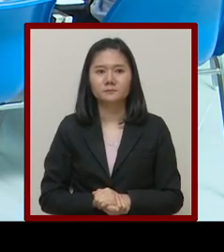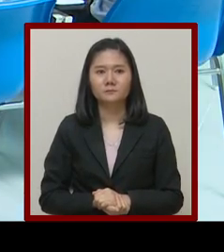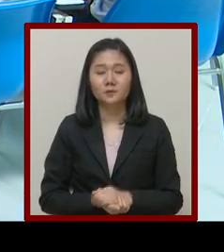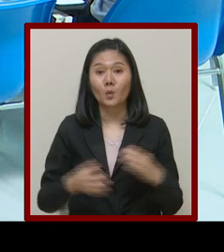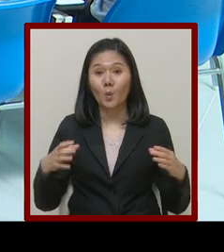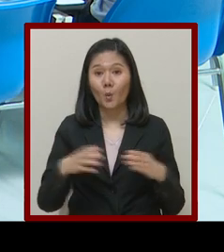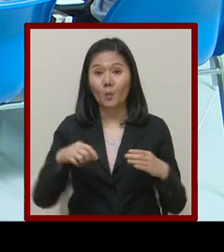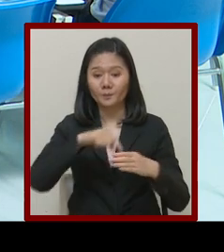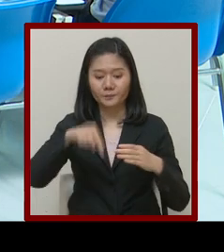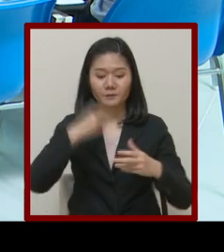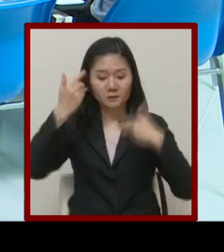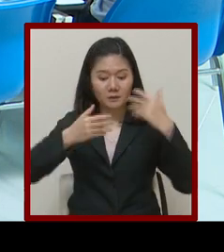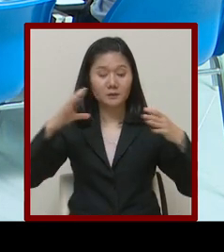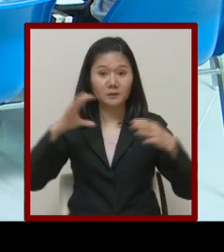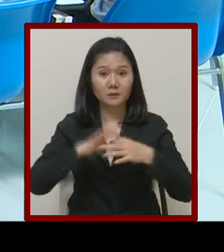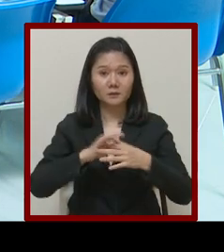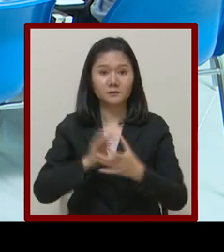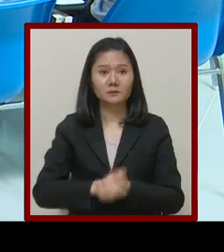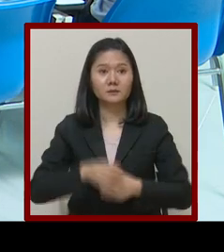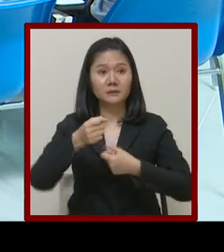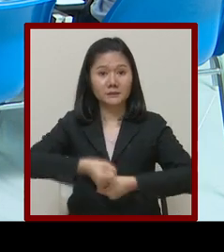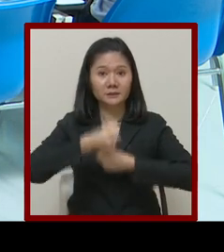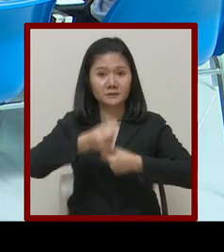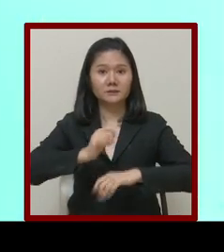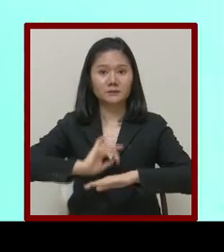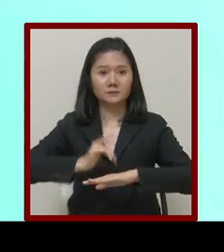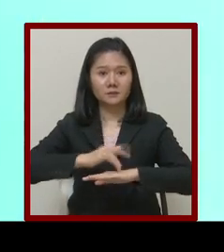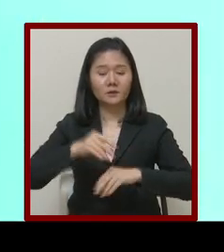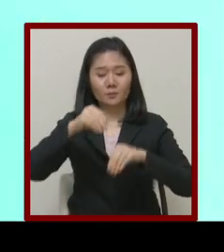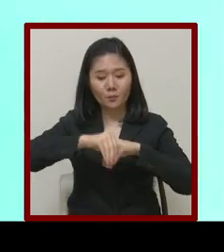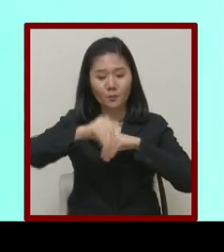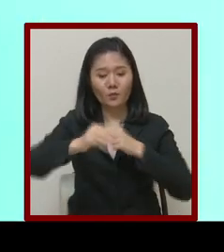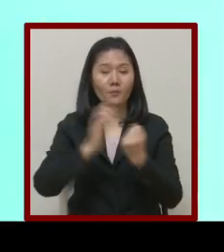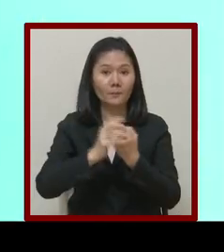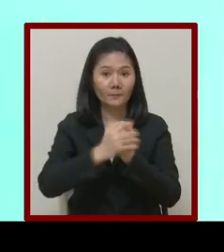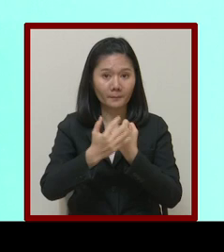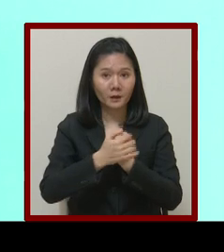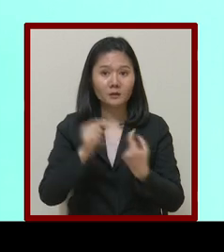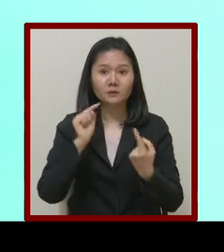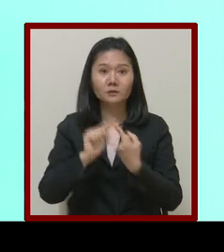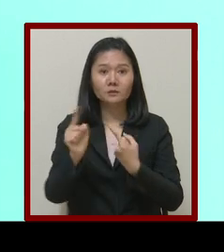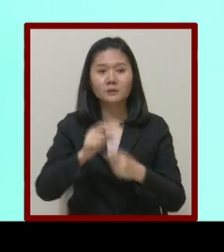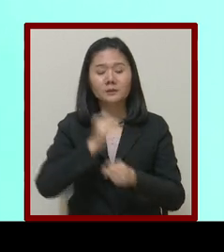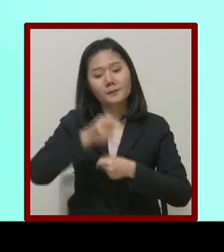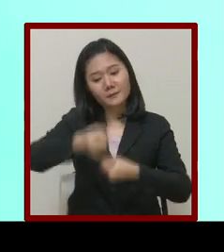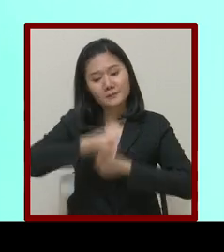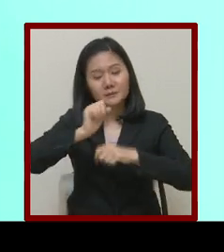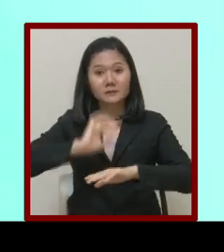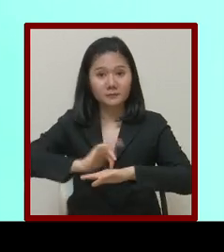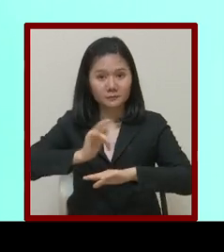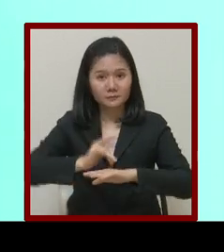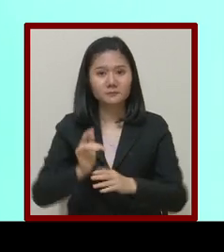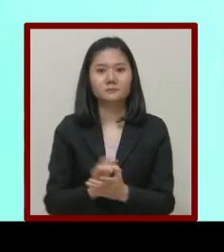กลุ่มนี้จะเป็นกิจกรรมเกี่ยวกับ เกษตรธรรมชาติ ปลูกผักใช่ไหมคะที่เน้นทางด้านของการเกษตรธรรมชาติ